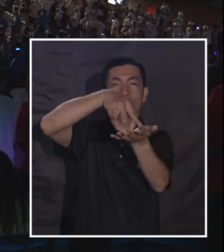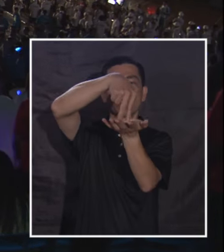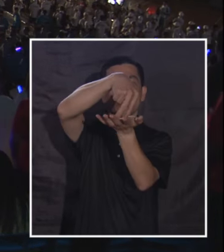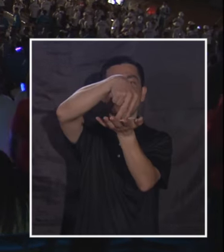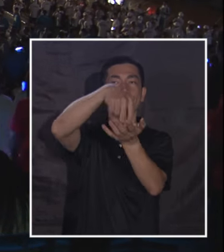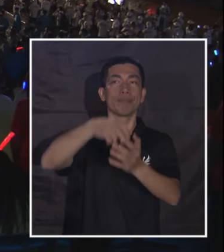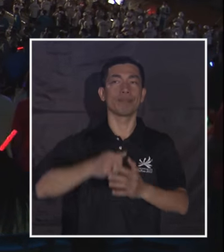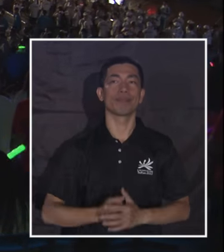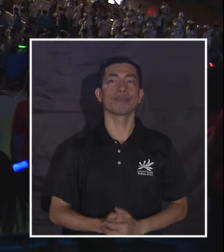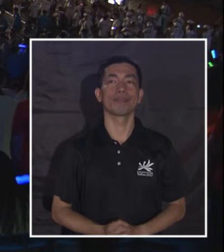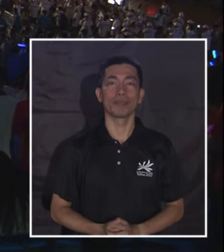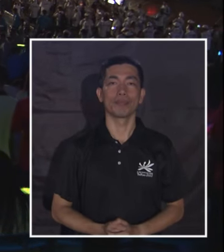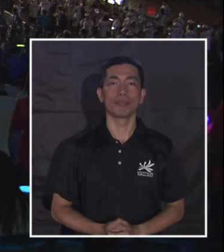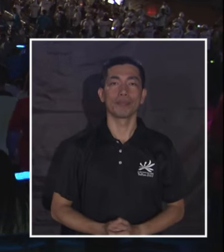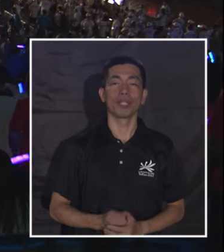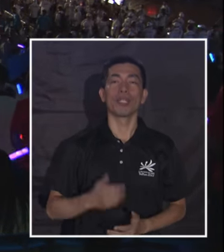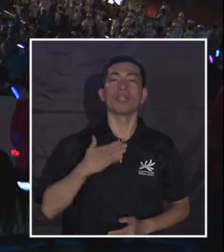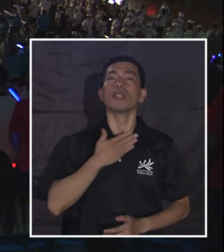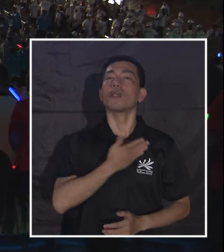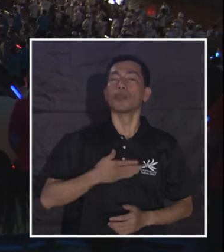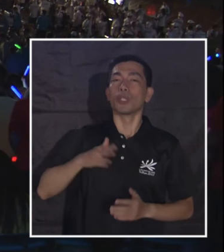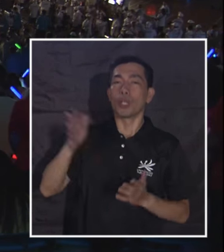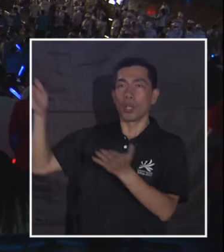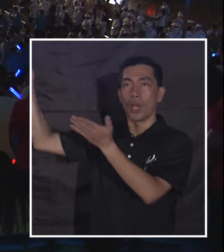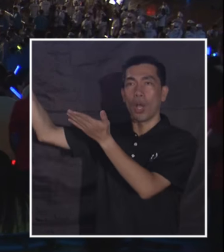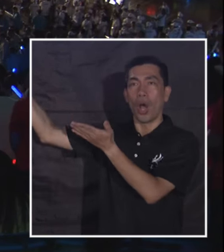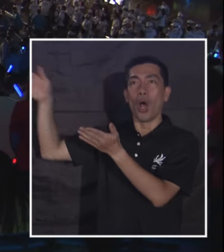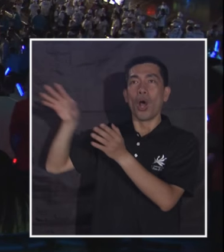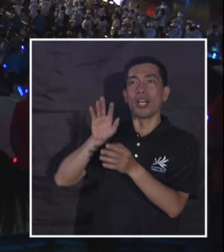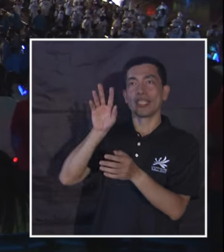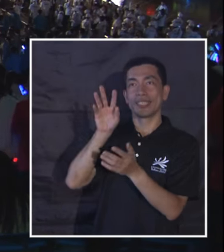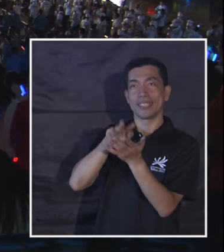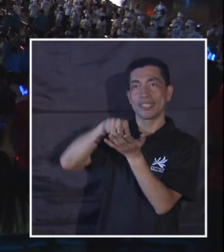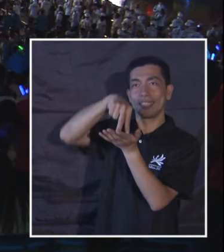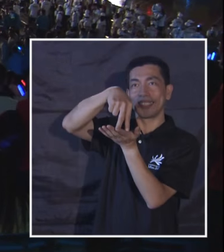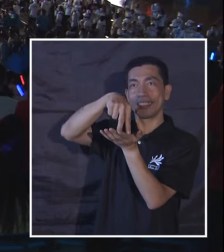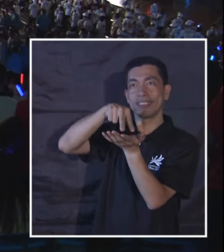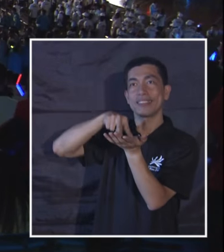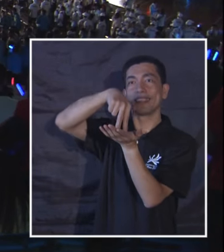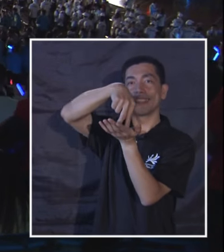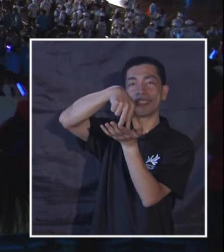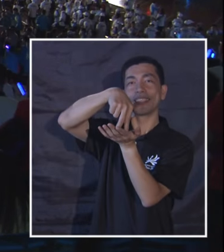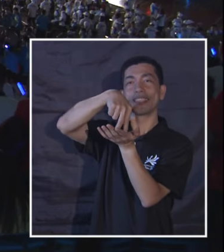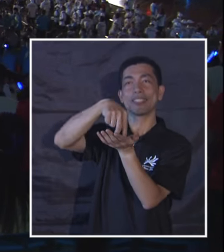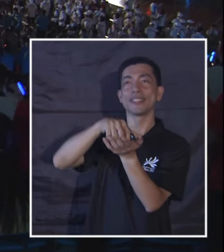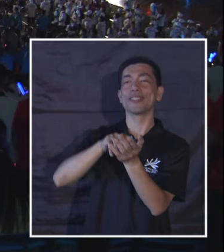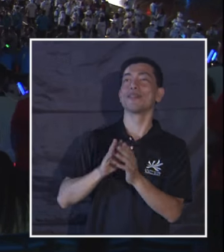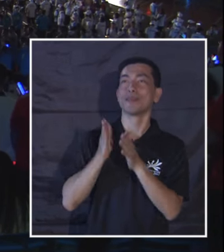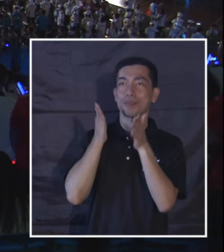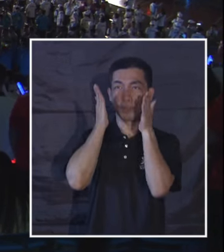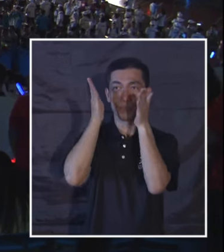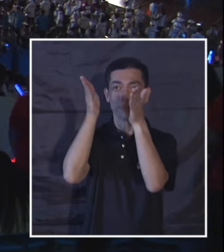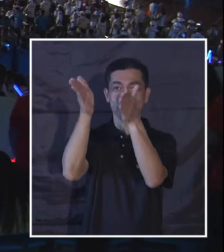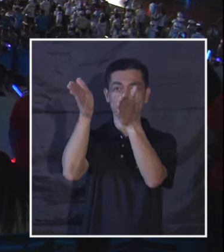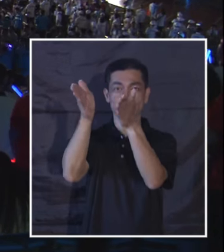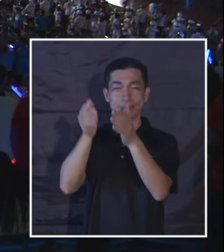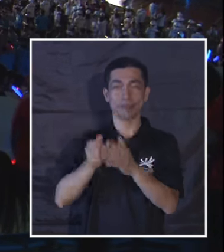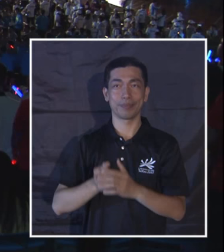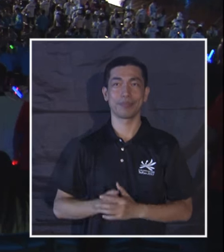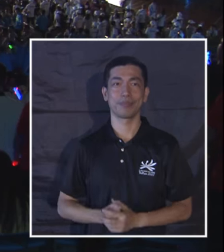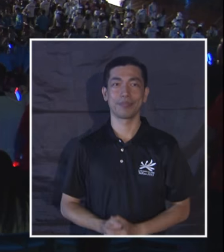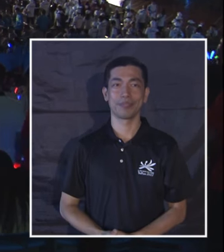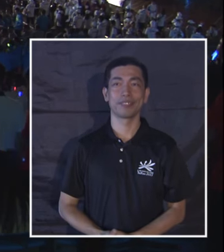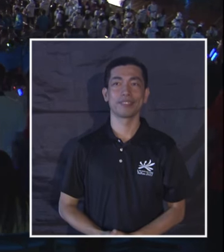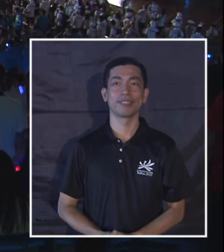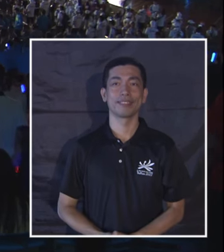请典礼台上长官面向典礼台的右侧，请各位选手面向左前方中华台北会